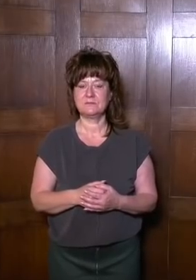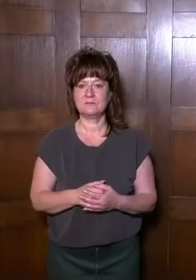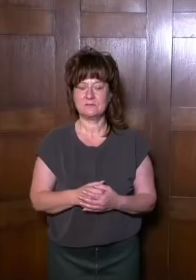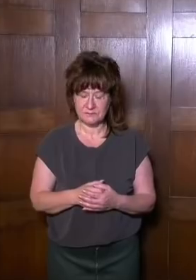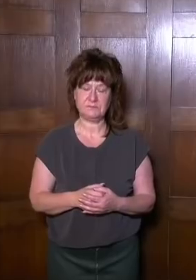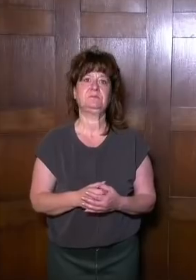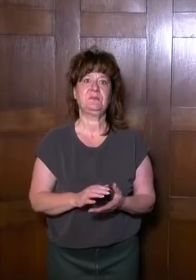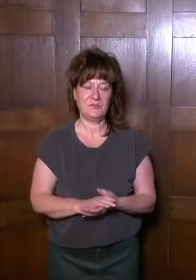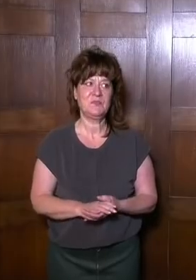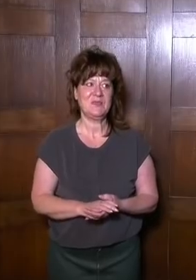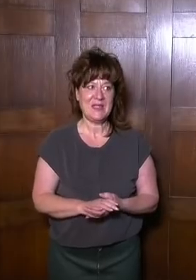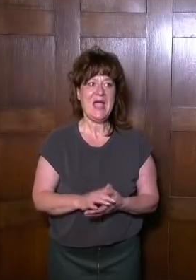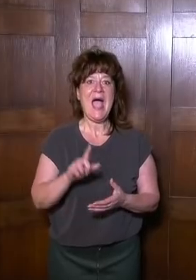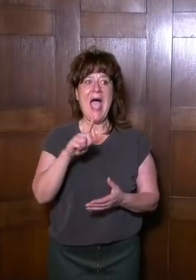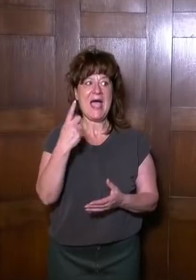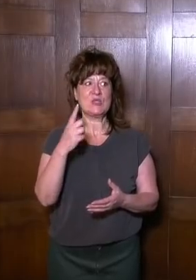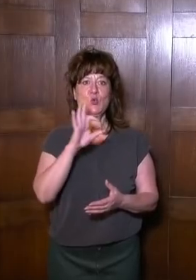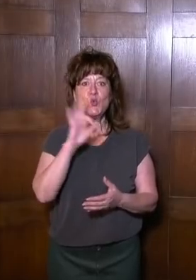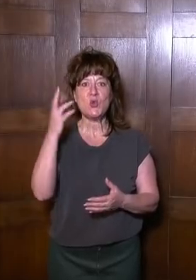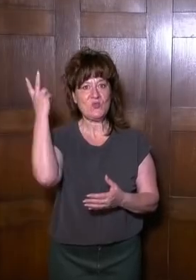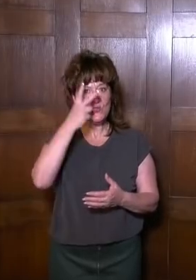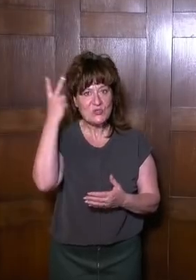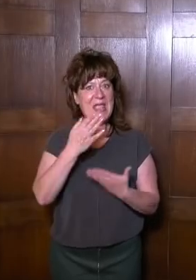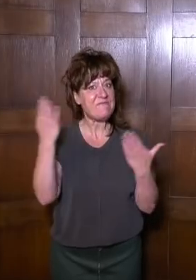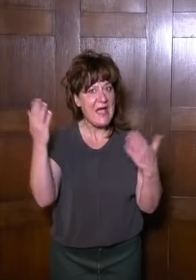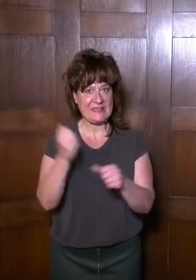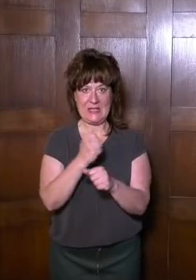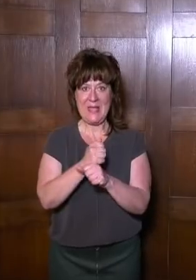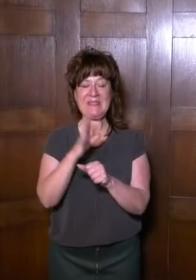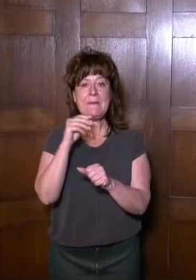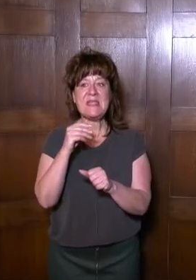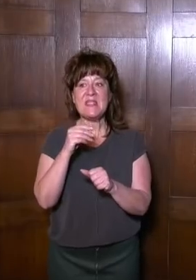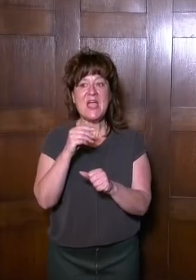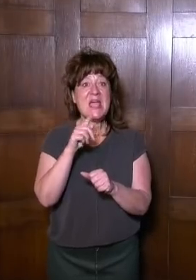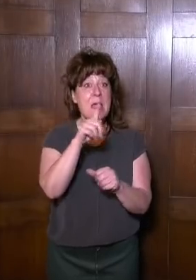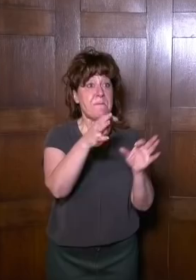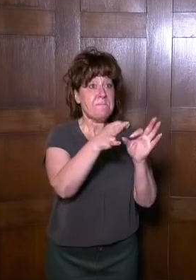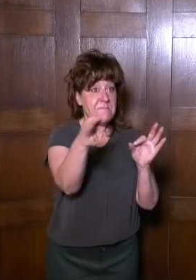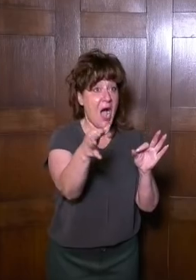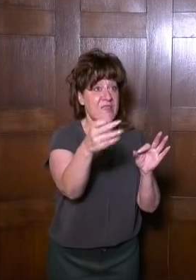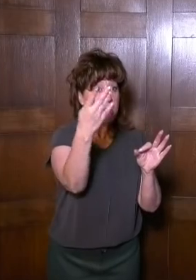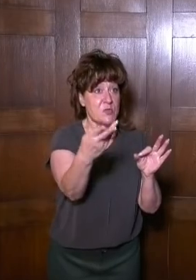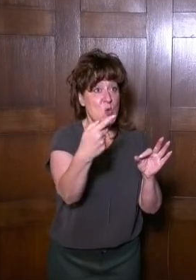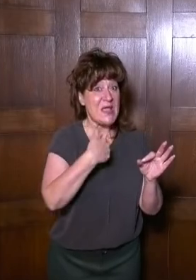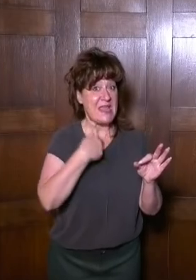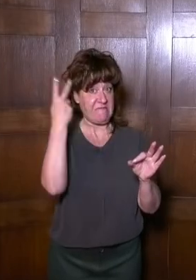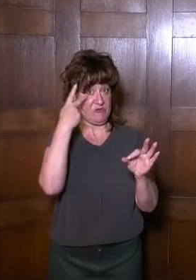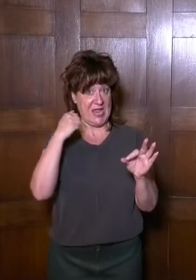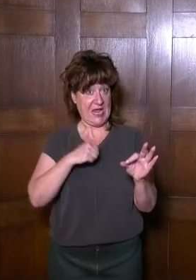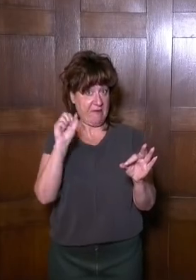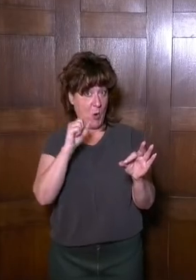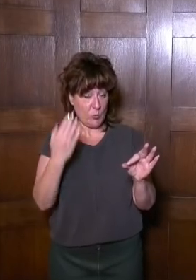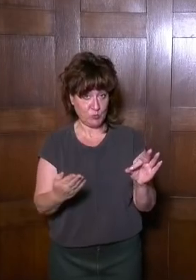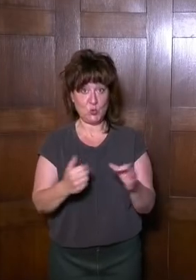Dass wir erstens verstehen, was getan wird, dass wir den Sinn verstehen dessen, was nötig ist, soweit man das halt ermessen